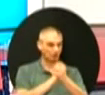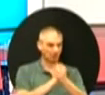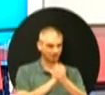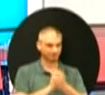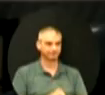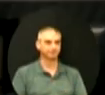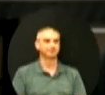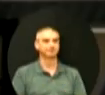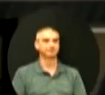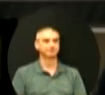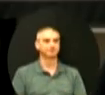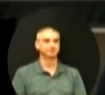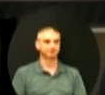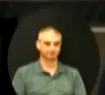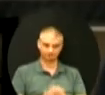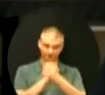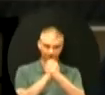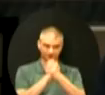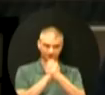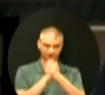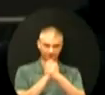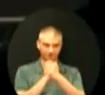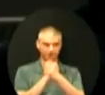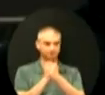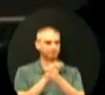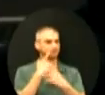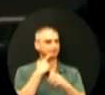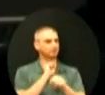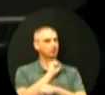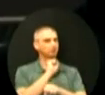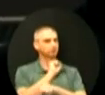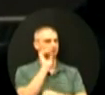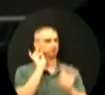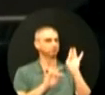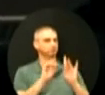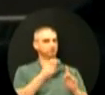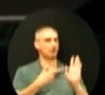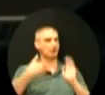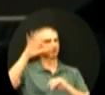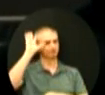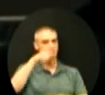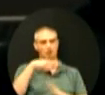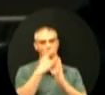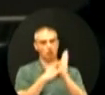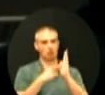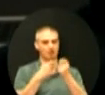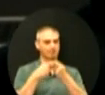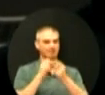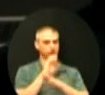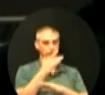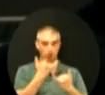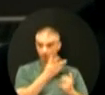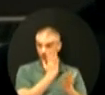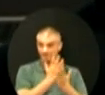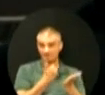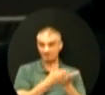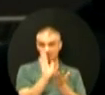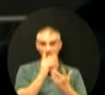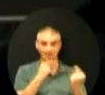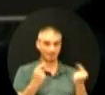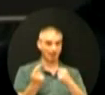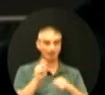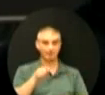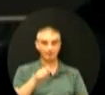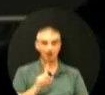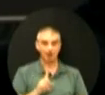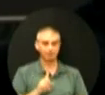לך. שלום אורית. האופוזיציה מחרימה את ההצבעה על חוק התאגיד הערב. ויתרתם על הקרב